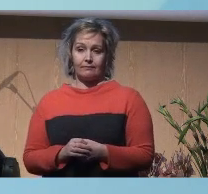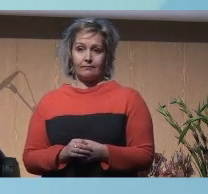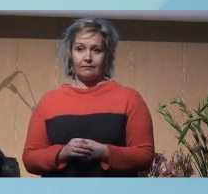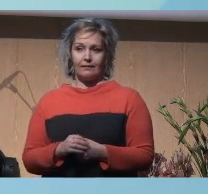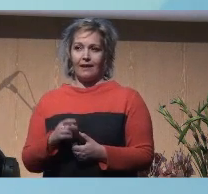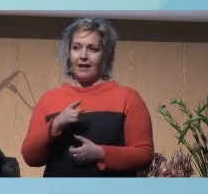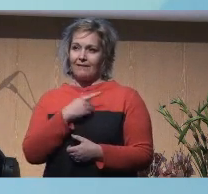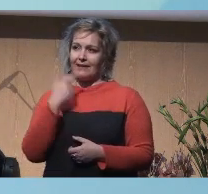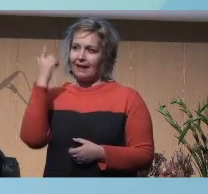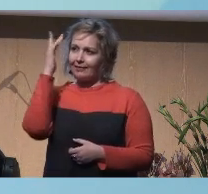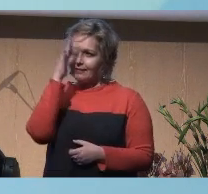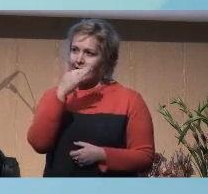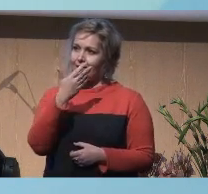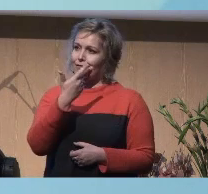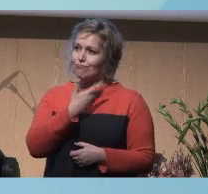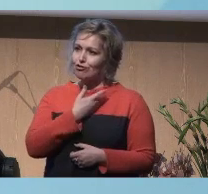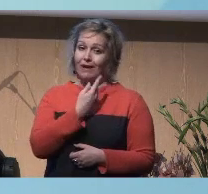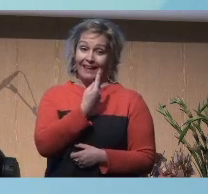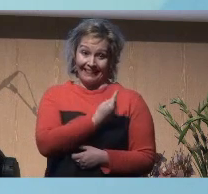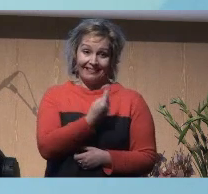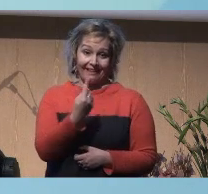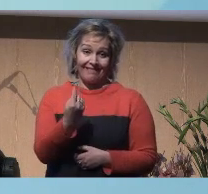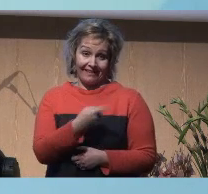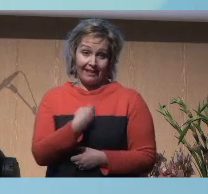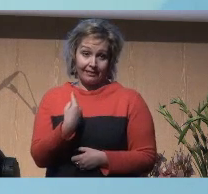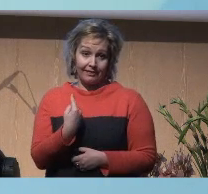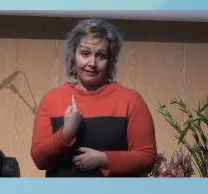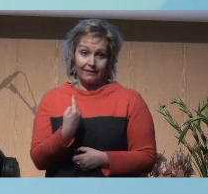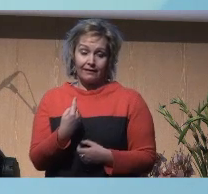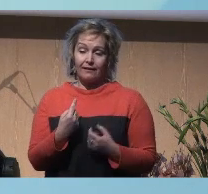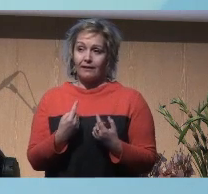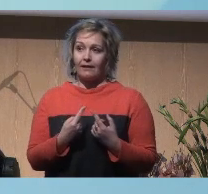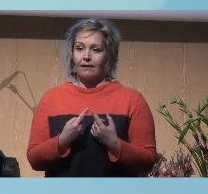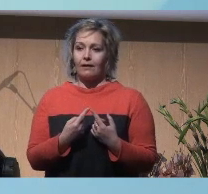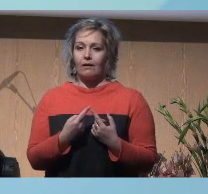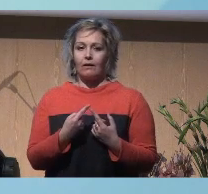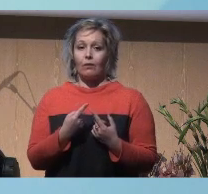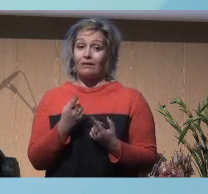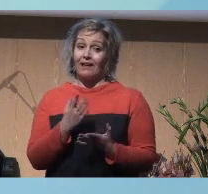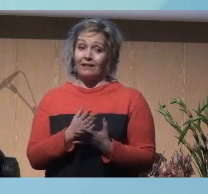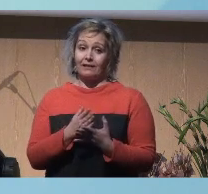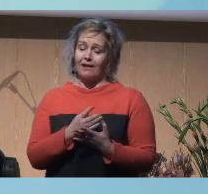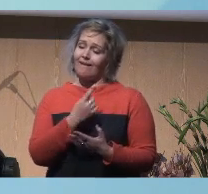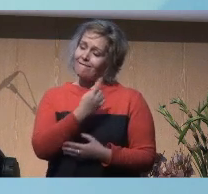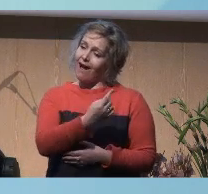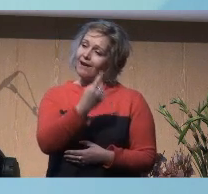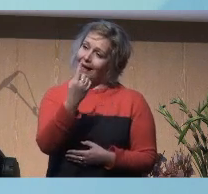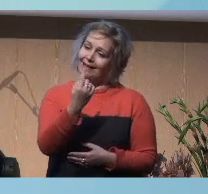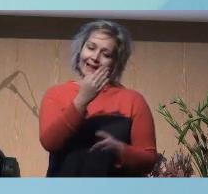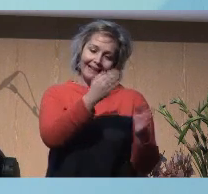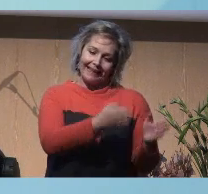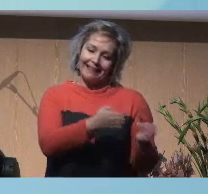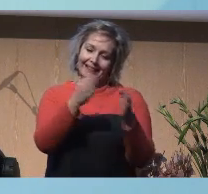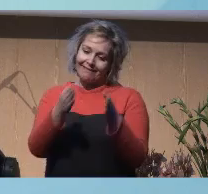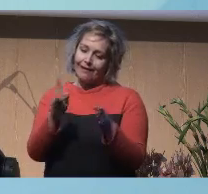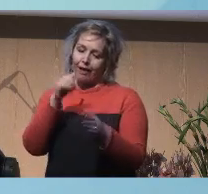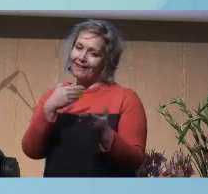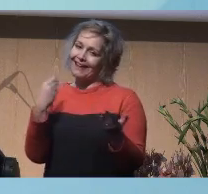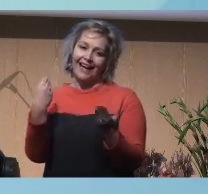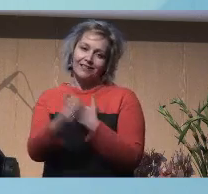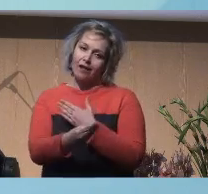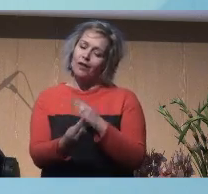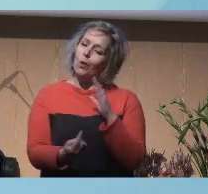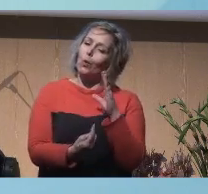Vi tenker mye individ, og det med rette. Hvert enkelt individ uerstattelig,